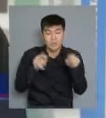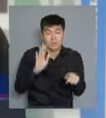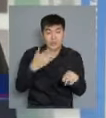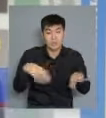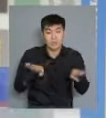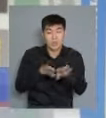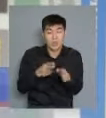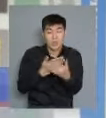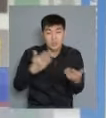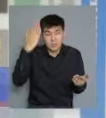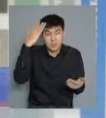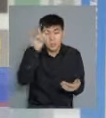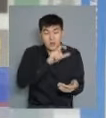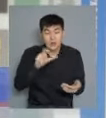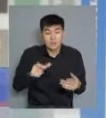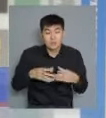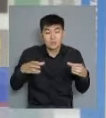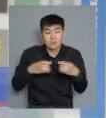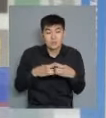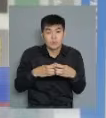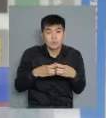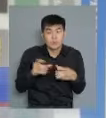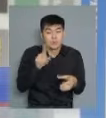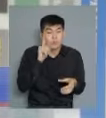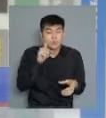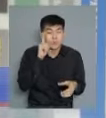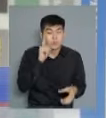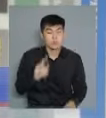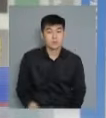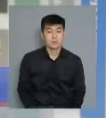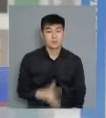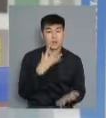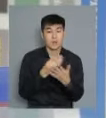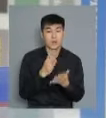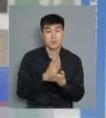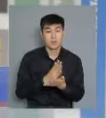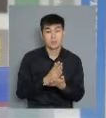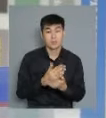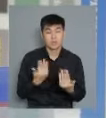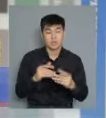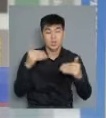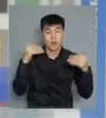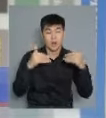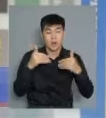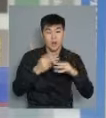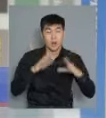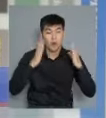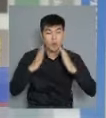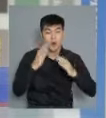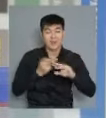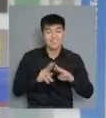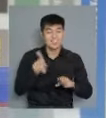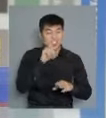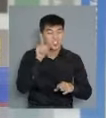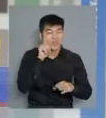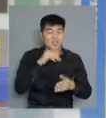Такие творческие организации молодежные, которые имеются у нас на факультете, как «Молодое перо», «Жас-Халам» и